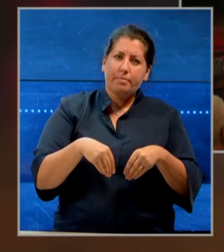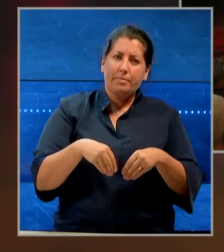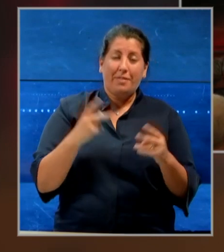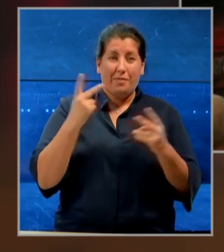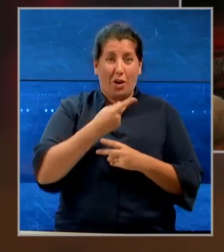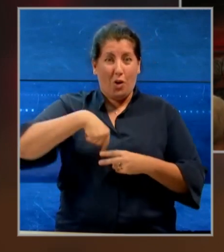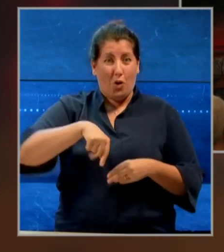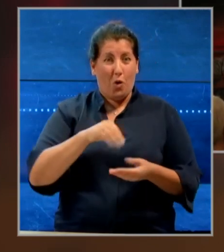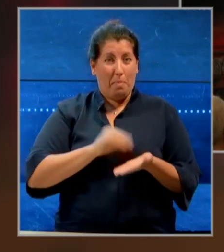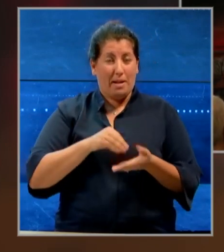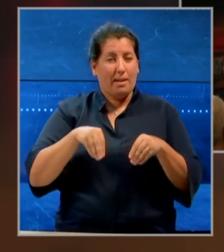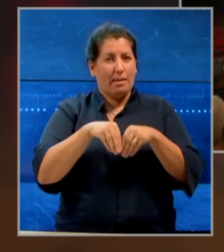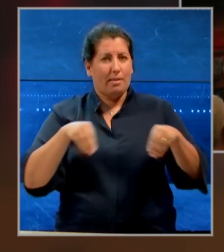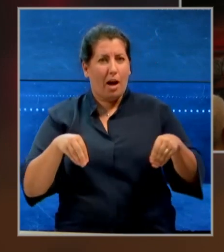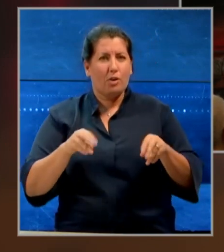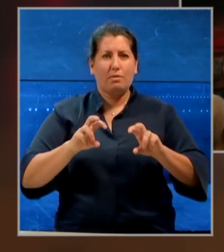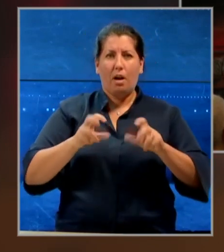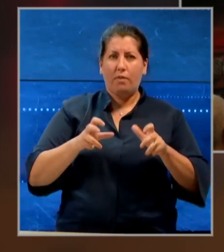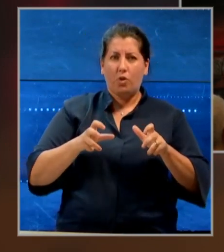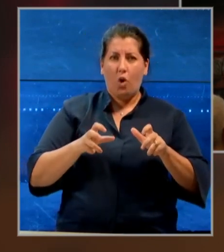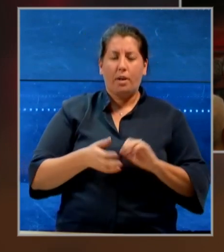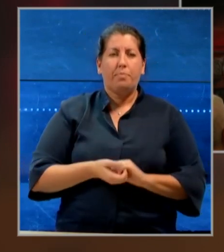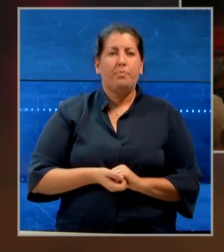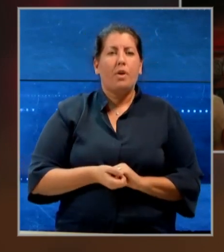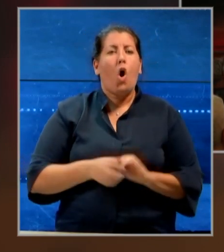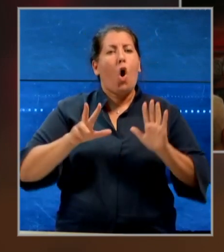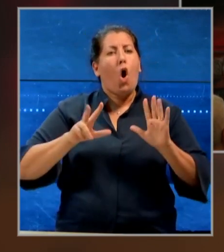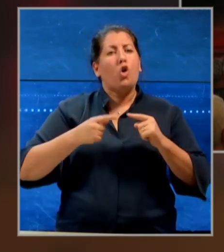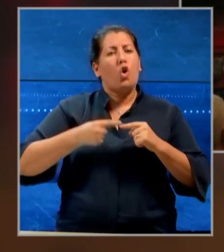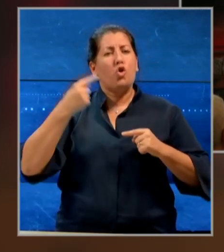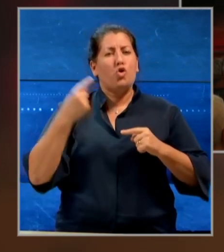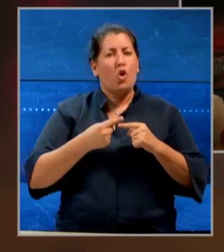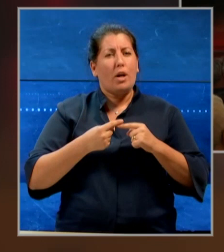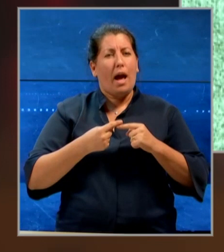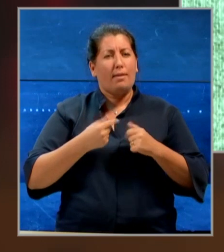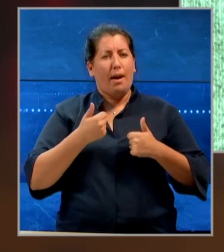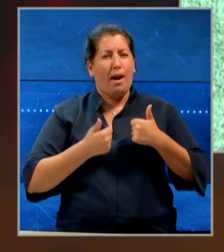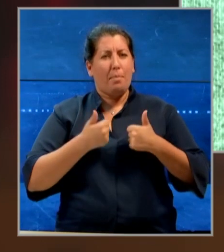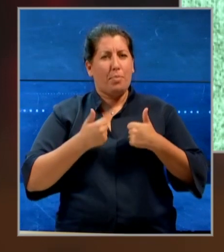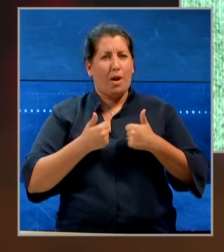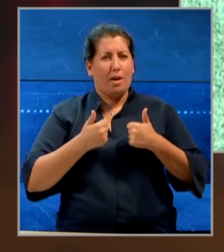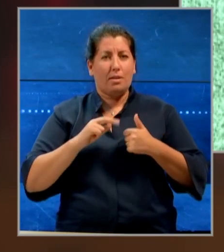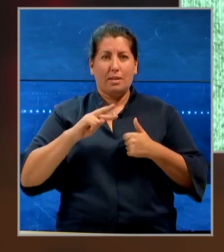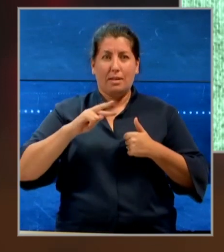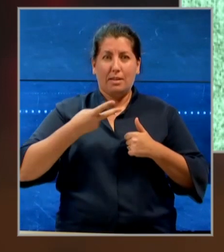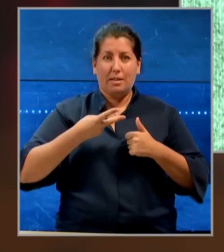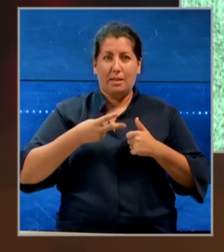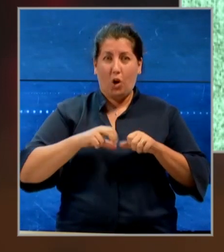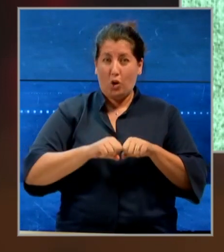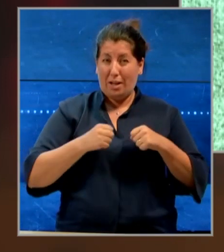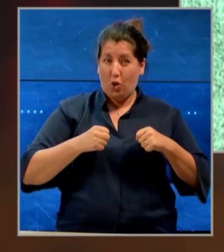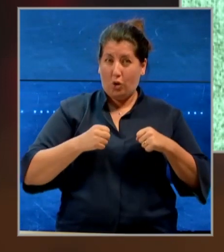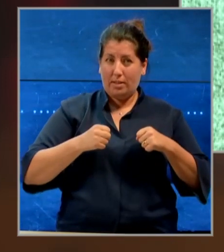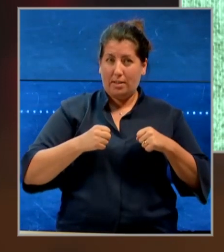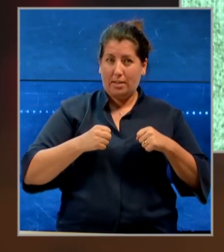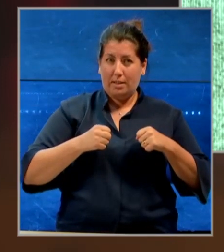televisione. 8 giornate di campionato, seconda sosta di questo inizio di stagione, il suo bilancio, io ho detto